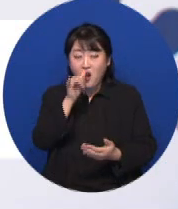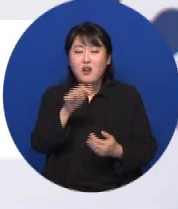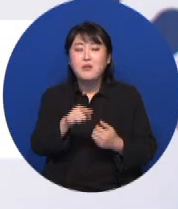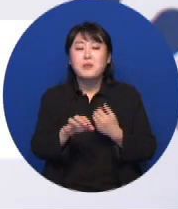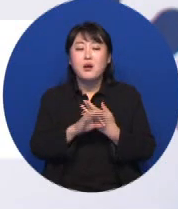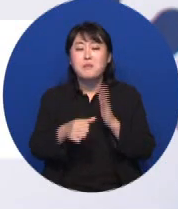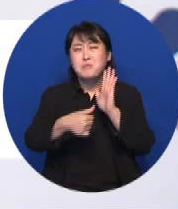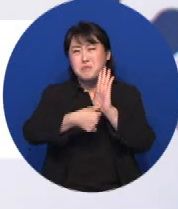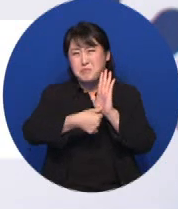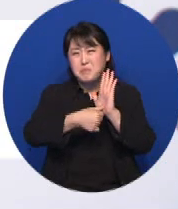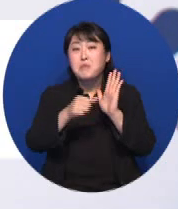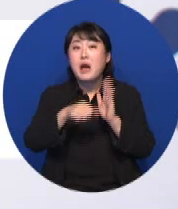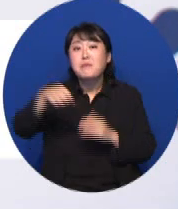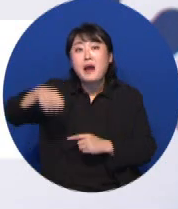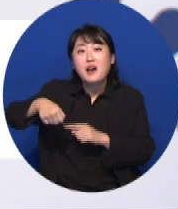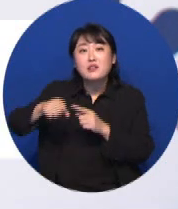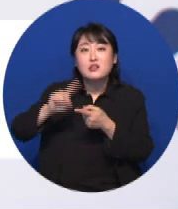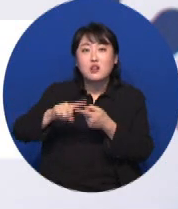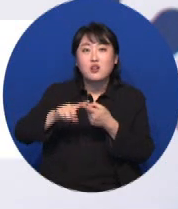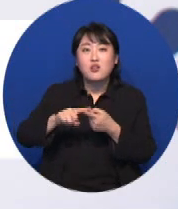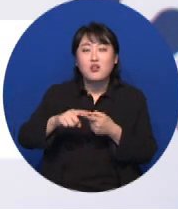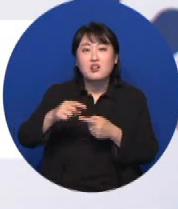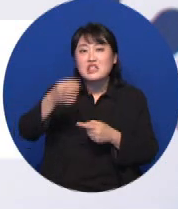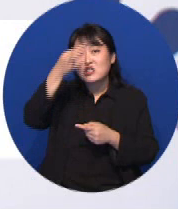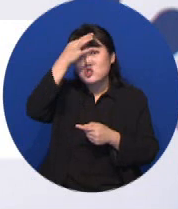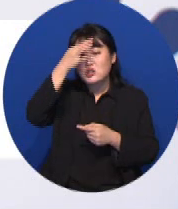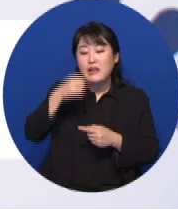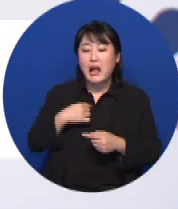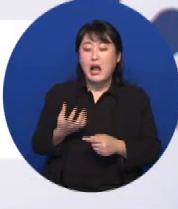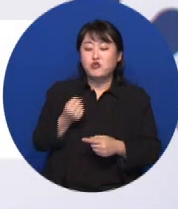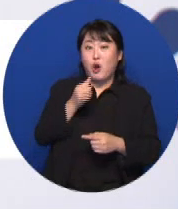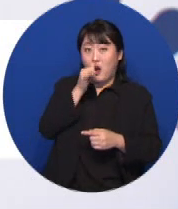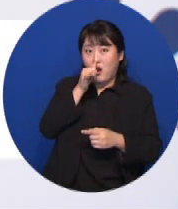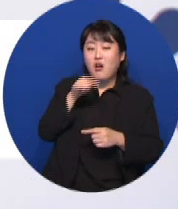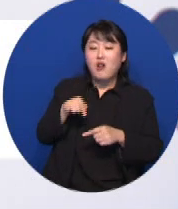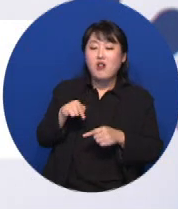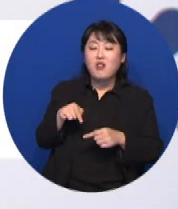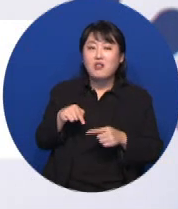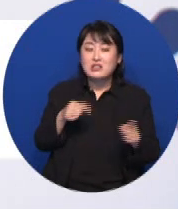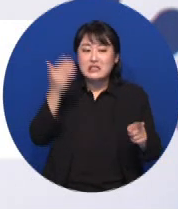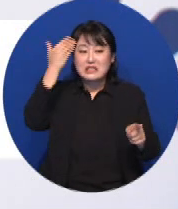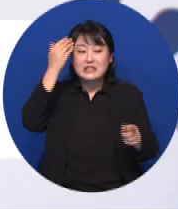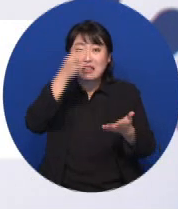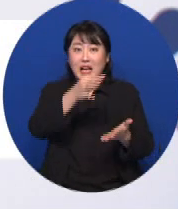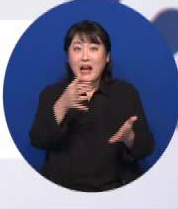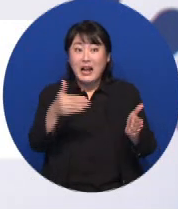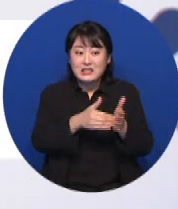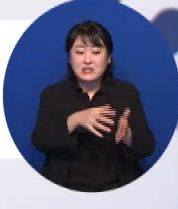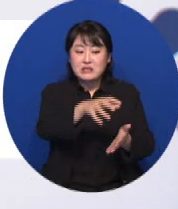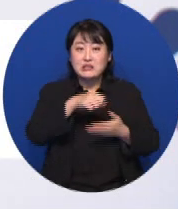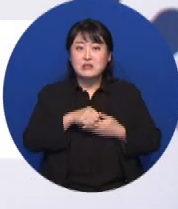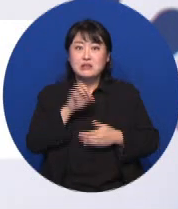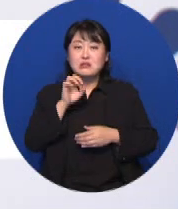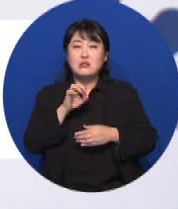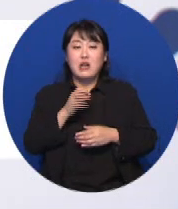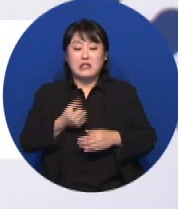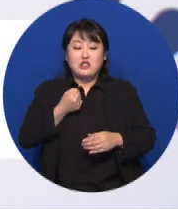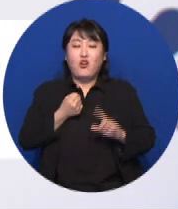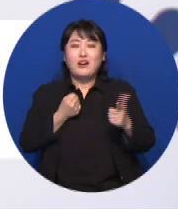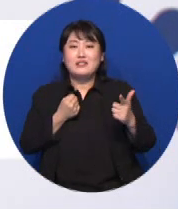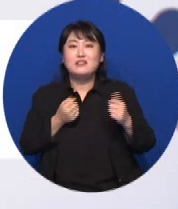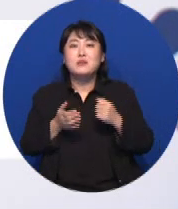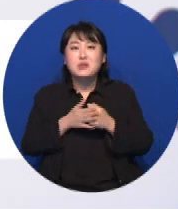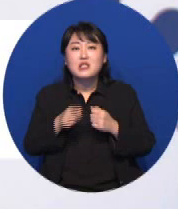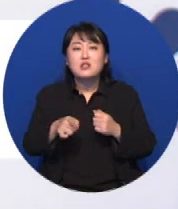명품 가방의 관련된 left 를 소유했다 고 해서 그 지체 서 권까지 소유하는 것은 아닙니다 이러한